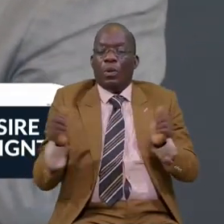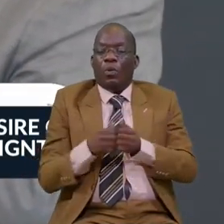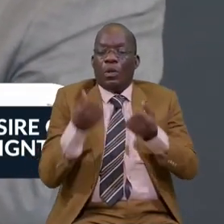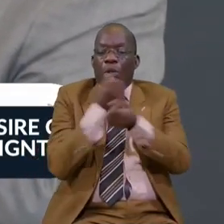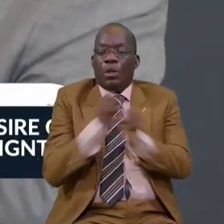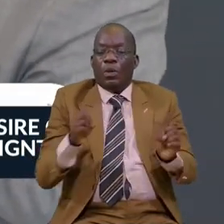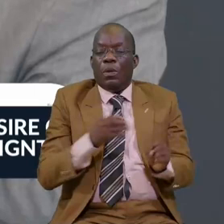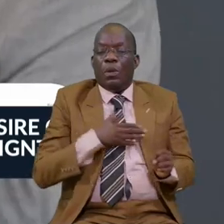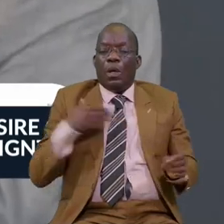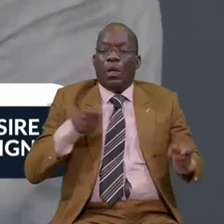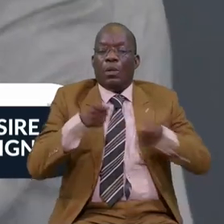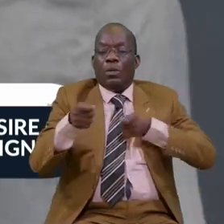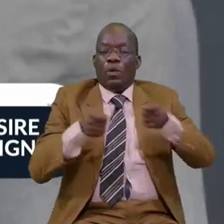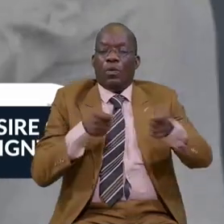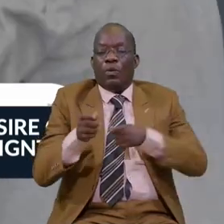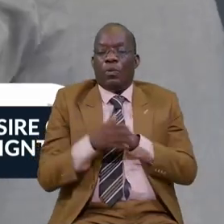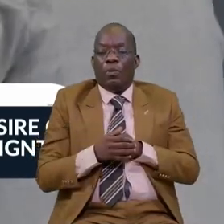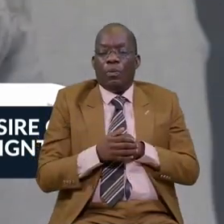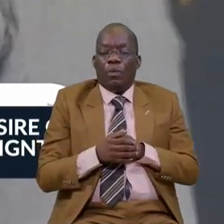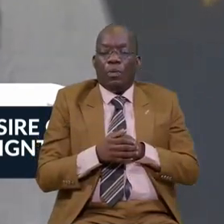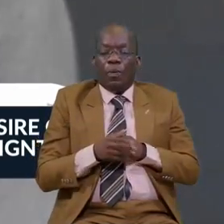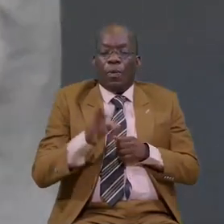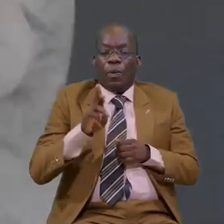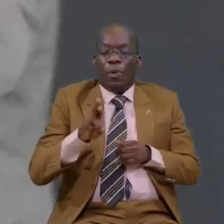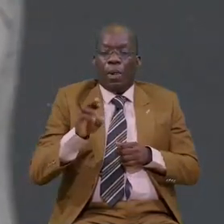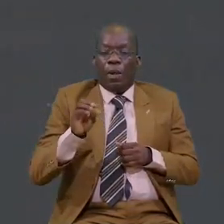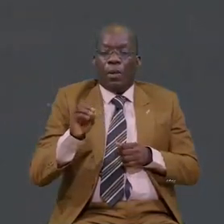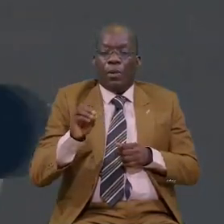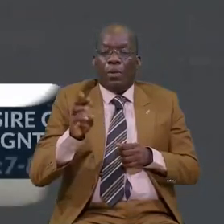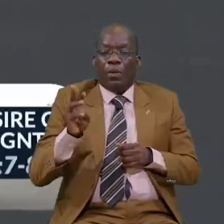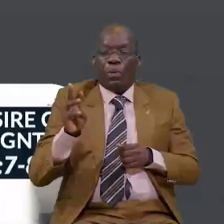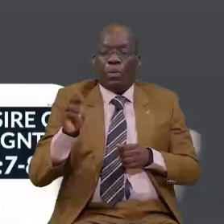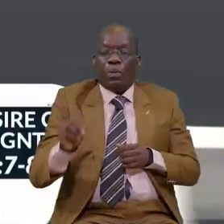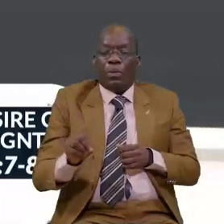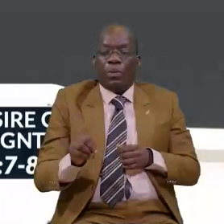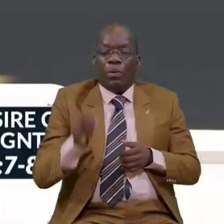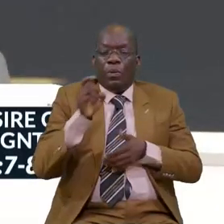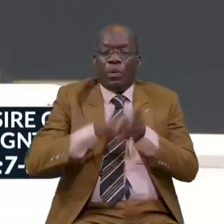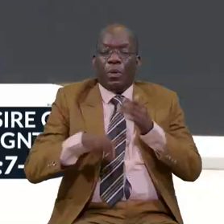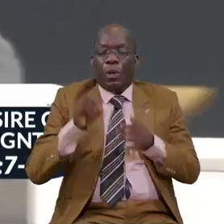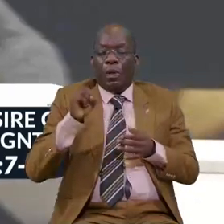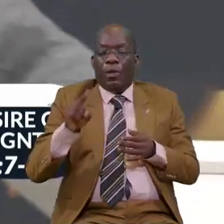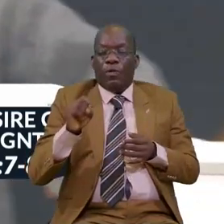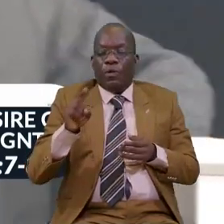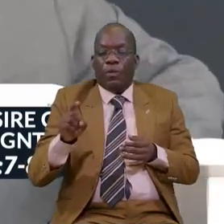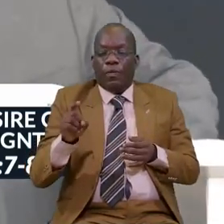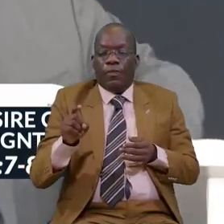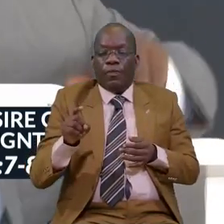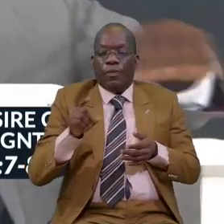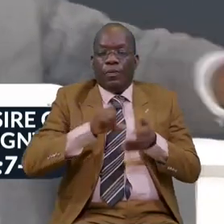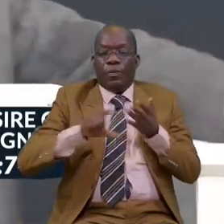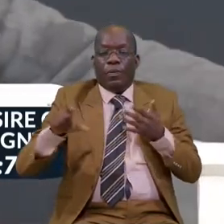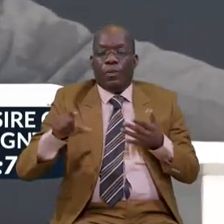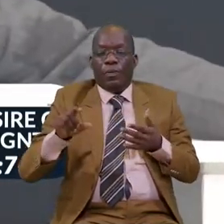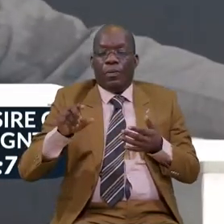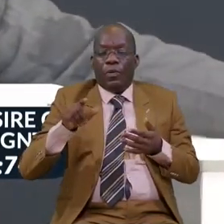le désir de toutes les nations venant bientôt avec le salut et la souveraineté. En Romains 1,